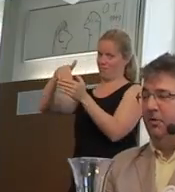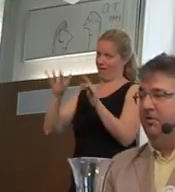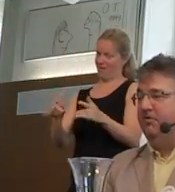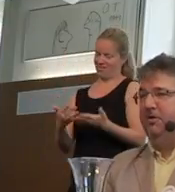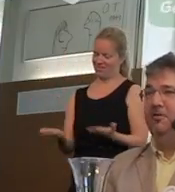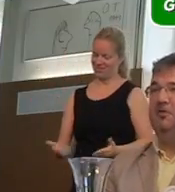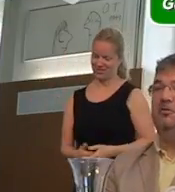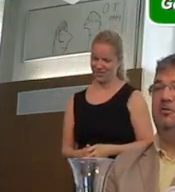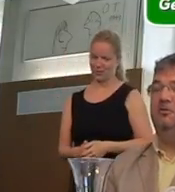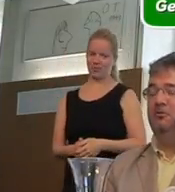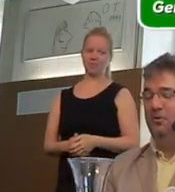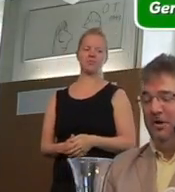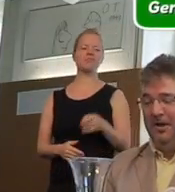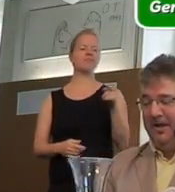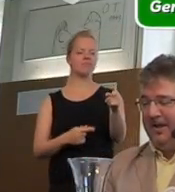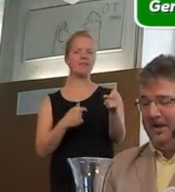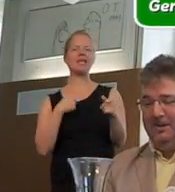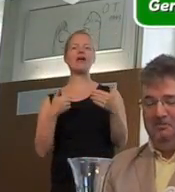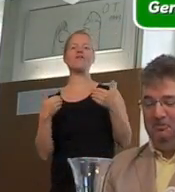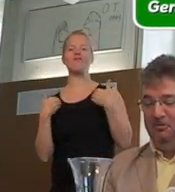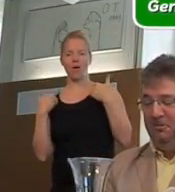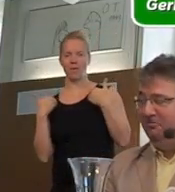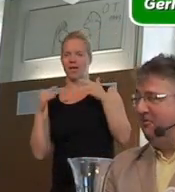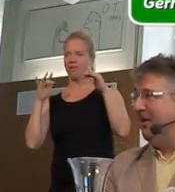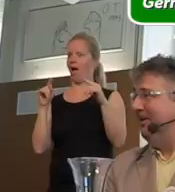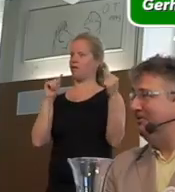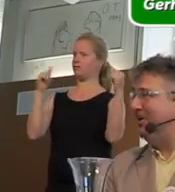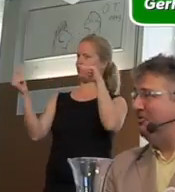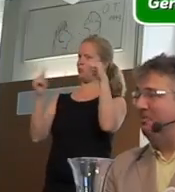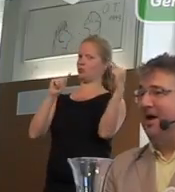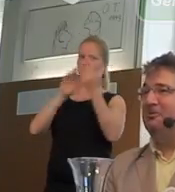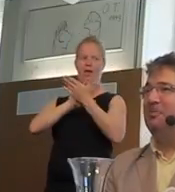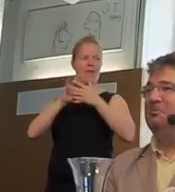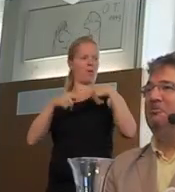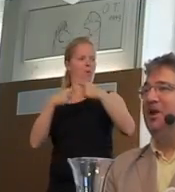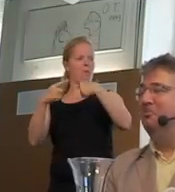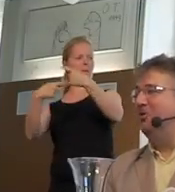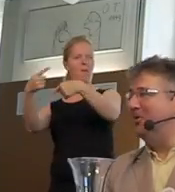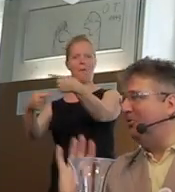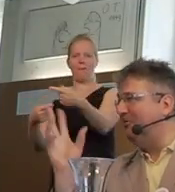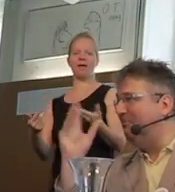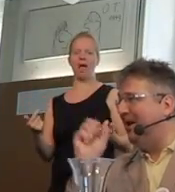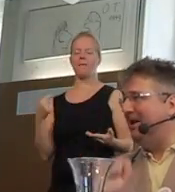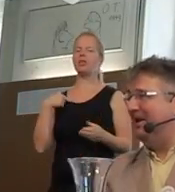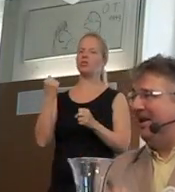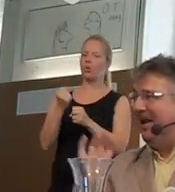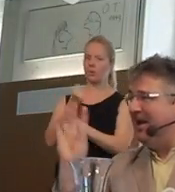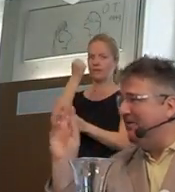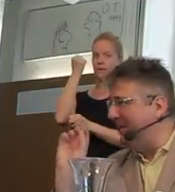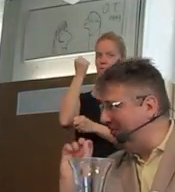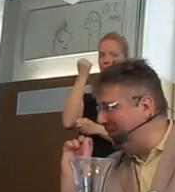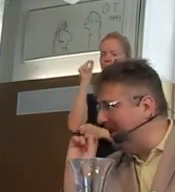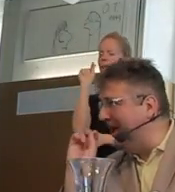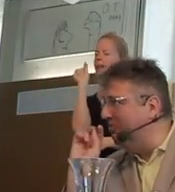Ja, ich freue mich ja sehr, dass die Diskussion so von selber fast geht, weil spart mir viel. Ich möchte aber trotzdem einen